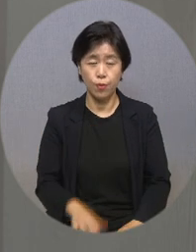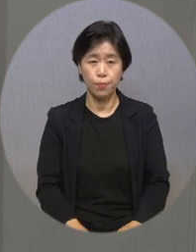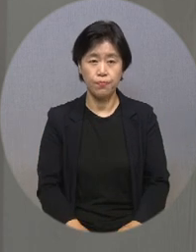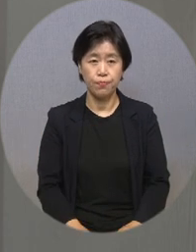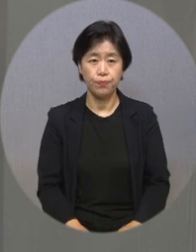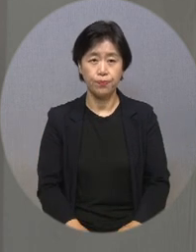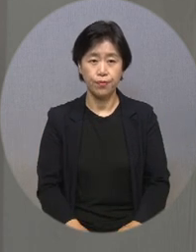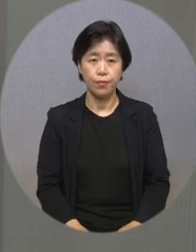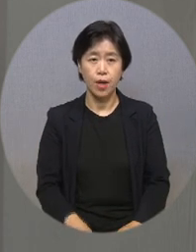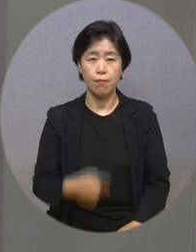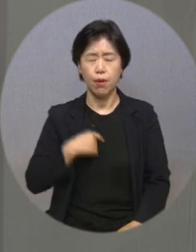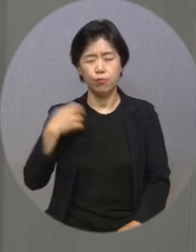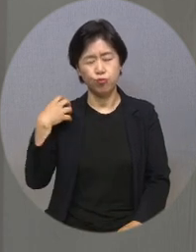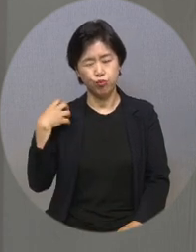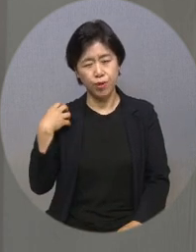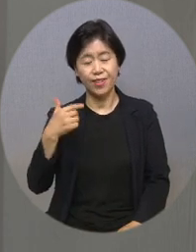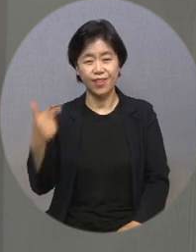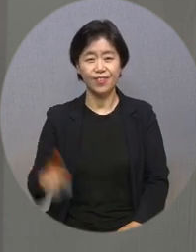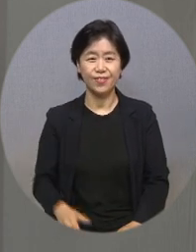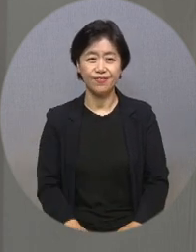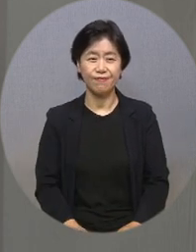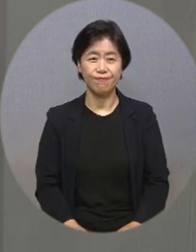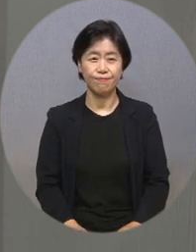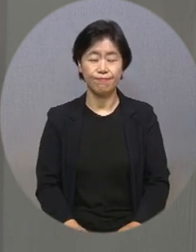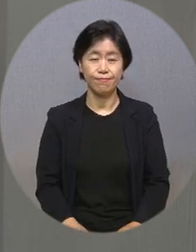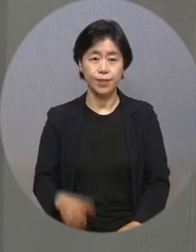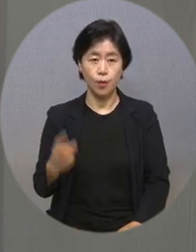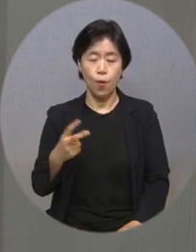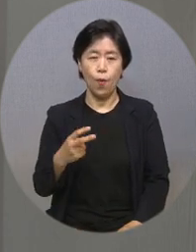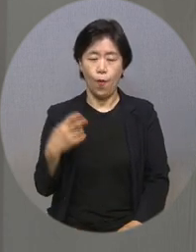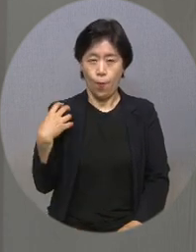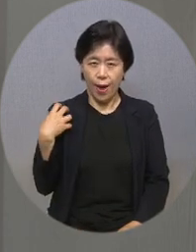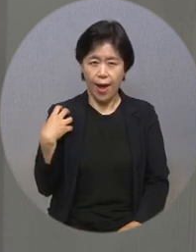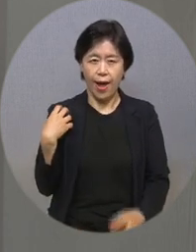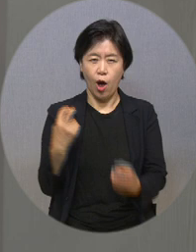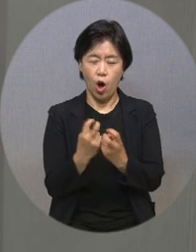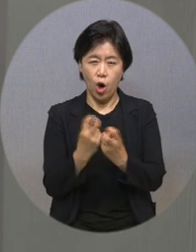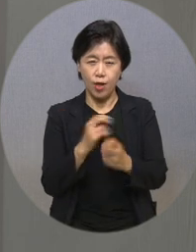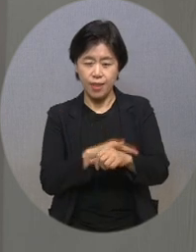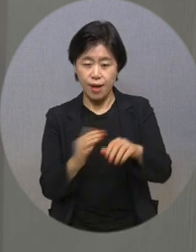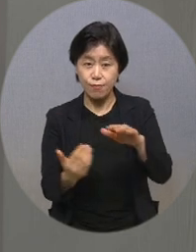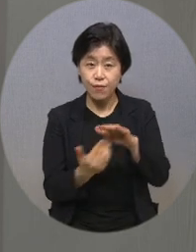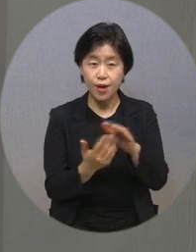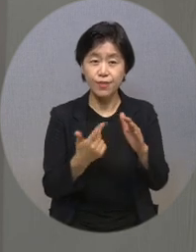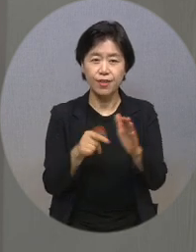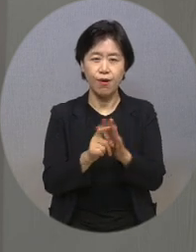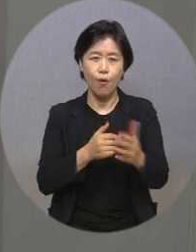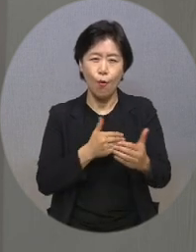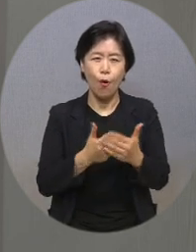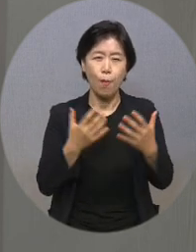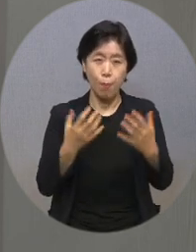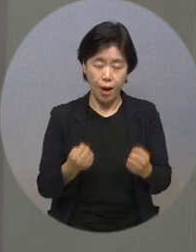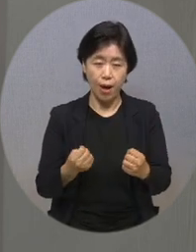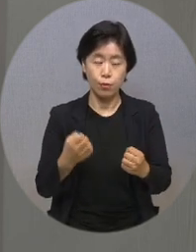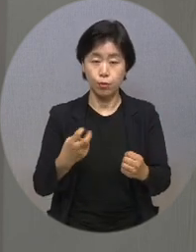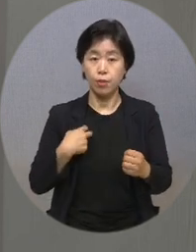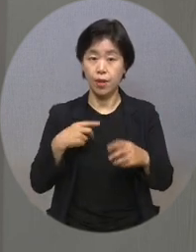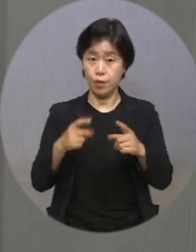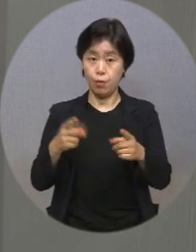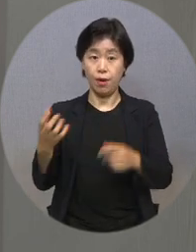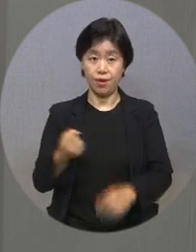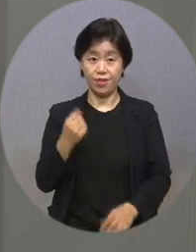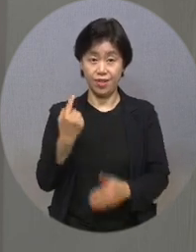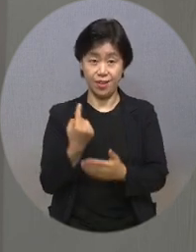해야 될 역할이 더 많은 것 같습니다. 그래서 또 설레임도 있고 또 이런 설레임으로 일할 수 있는 기회를 주신 거에 대해서